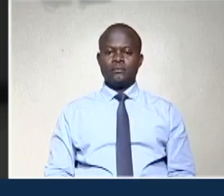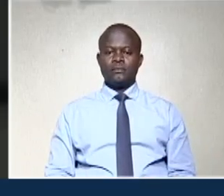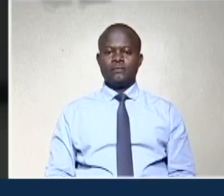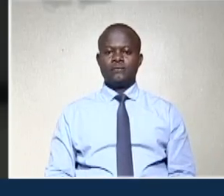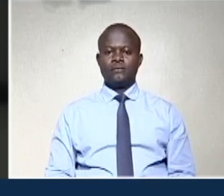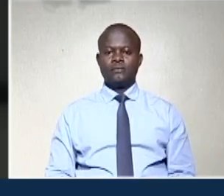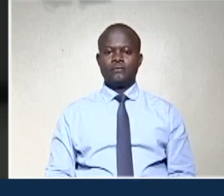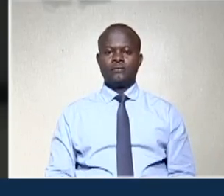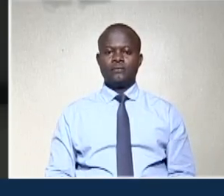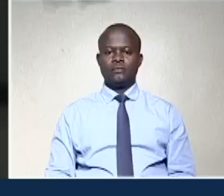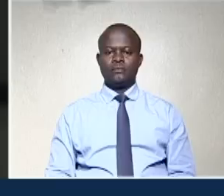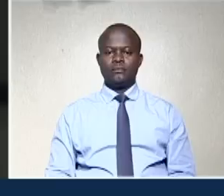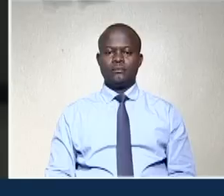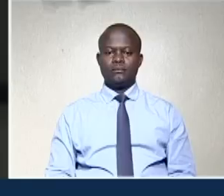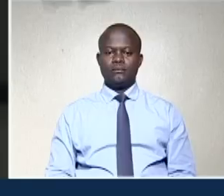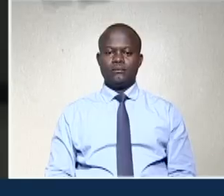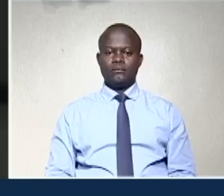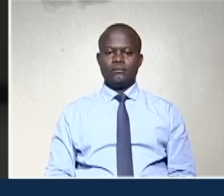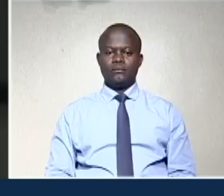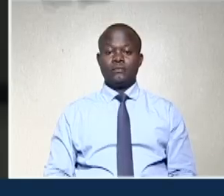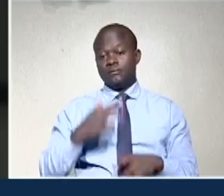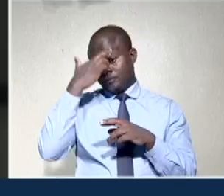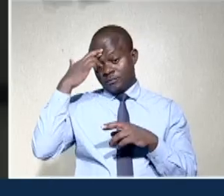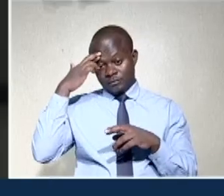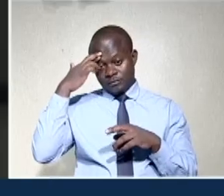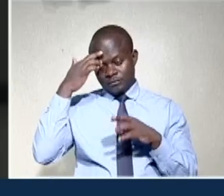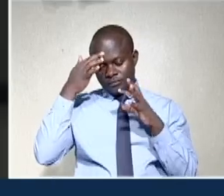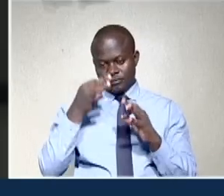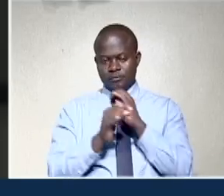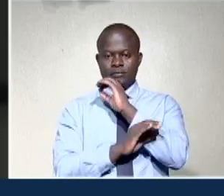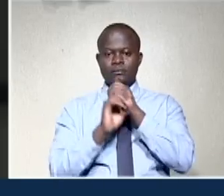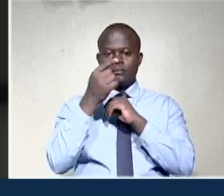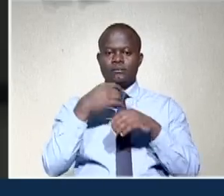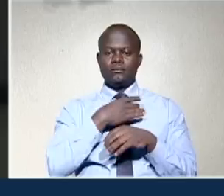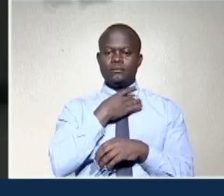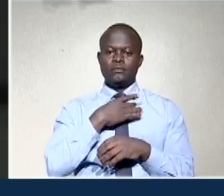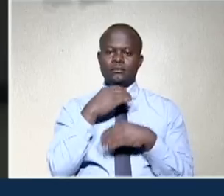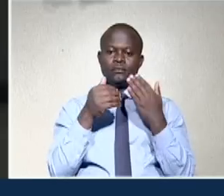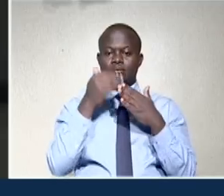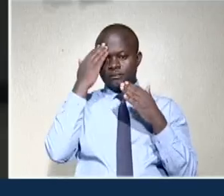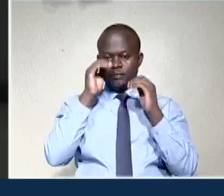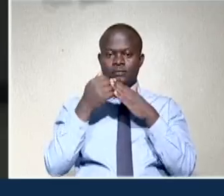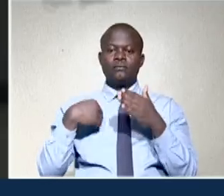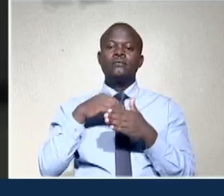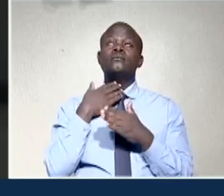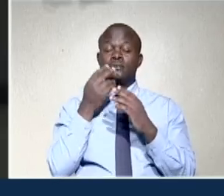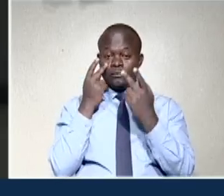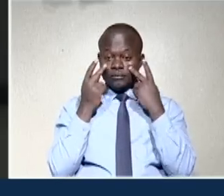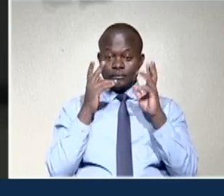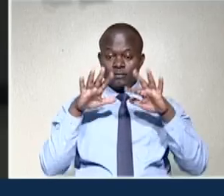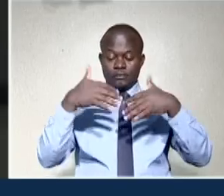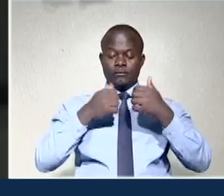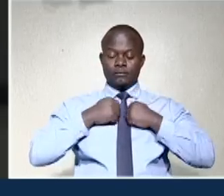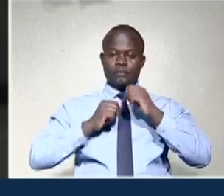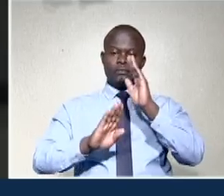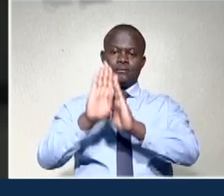to be the first country to visit. Impamvu nahisemo ku Rwanda rubi igihugu cya mbere nsuye nuko nashakaga kwirebera ubwanjye uburyo u Rwanda rwateye